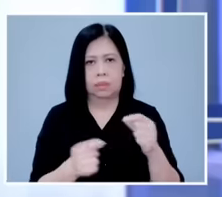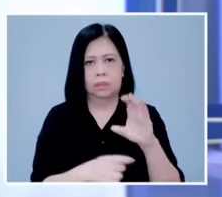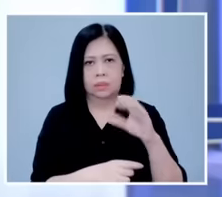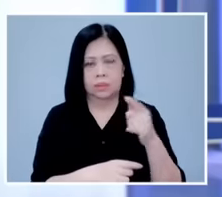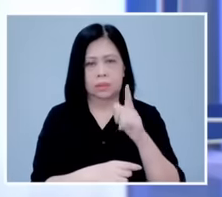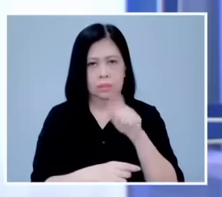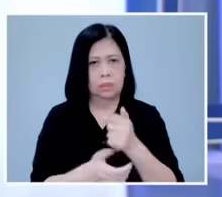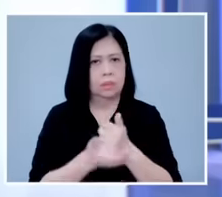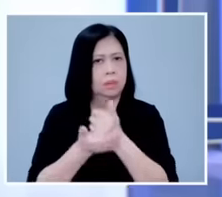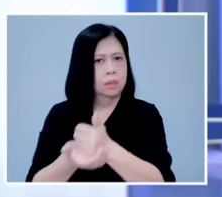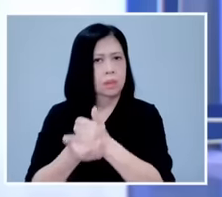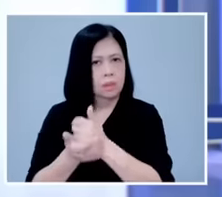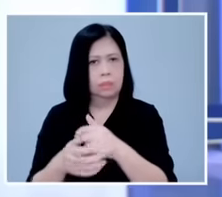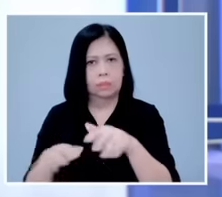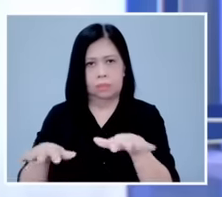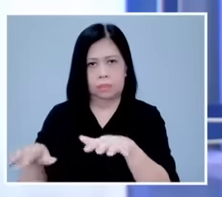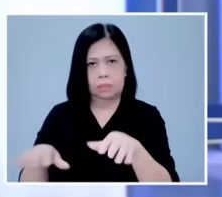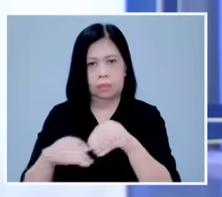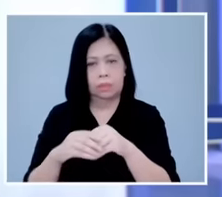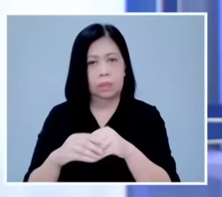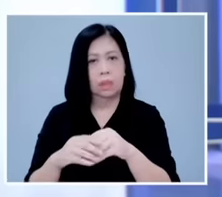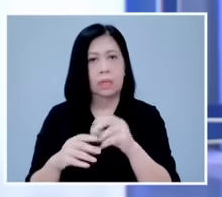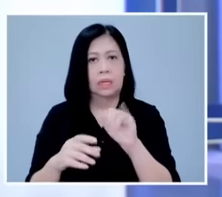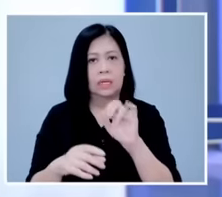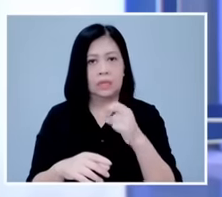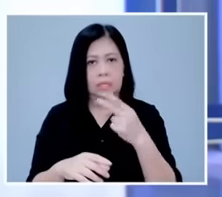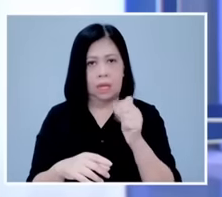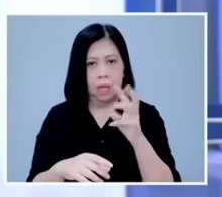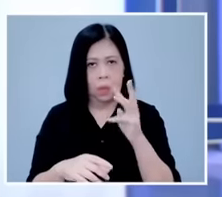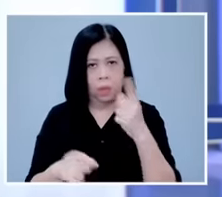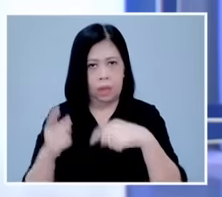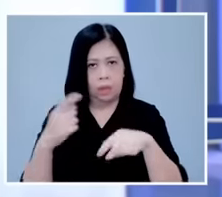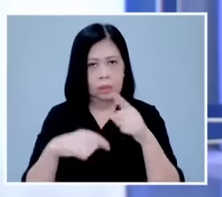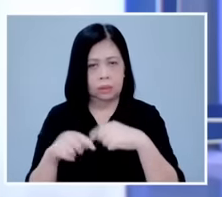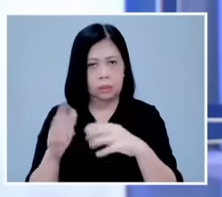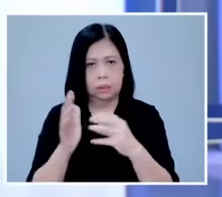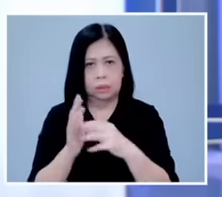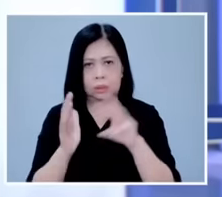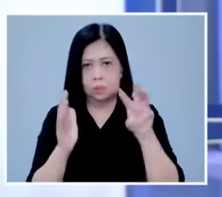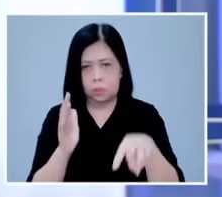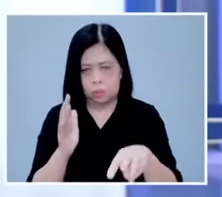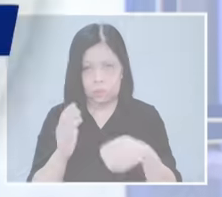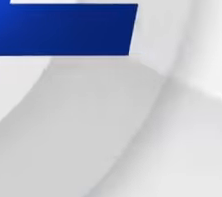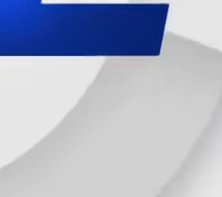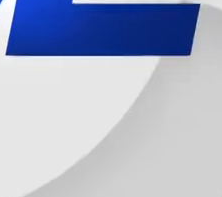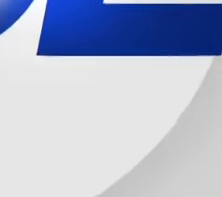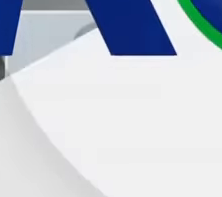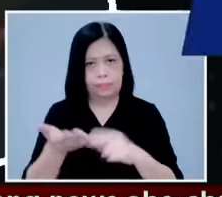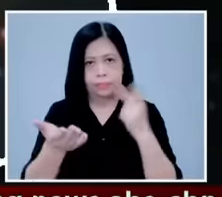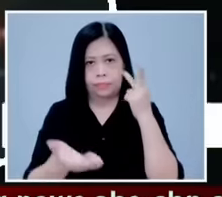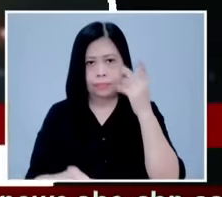magre-responde sana sa lindol sa Ishikawa Prefecture. Nagpapatrol, Katrina Domingo.